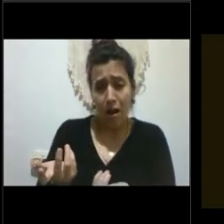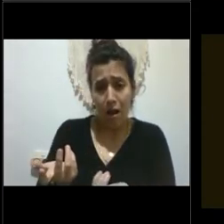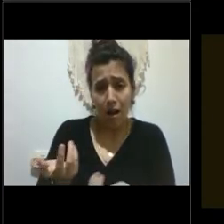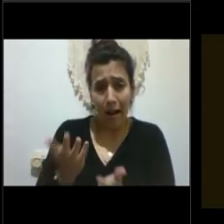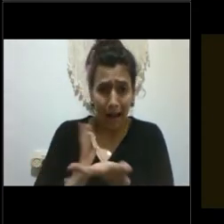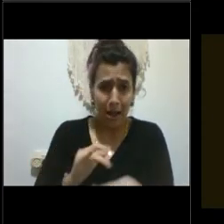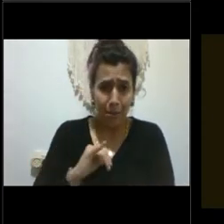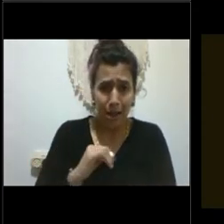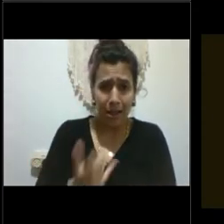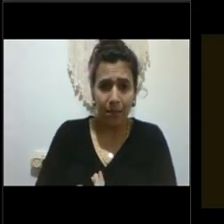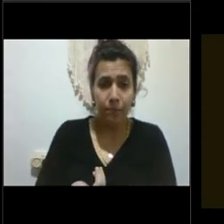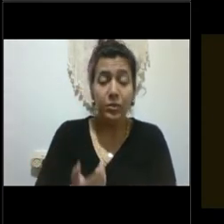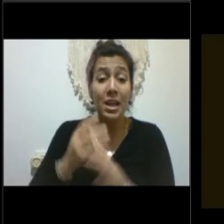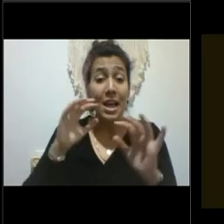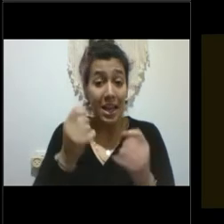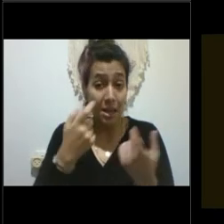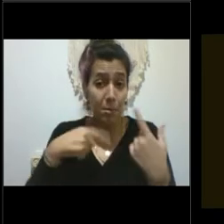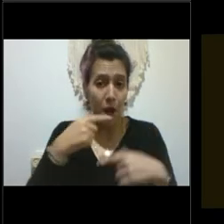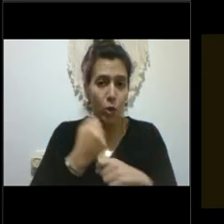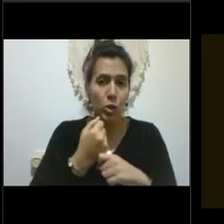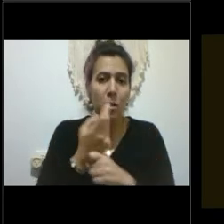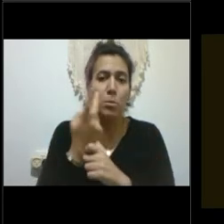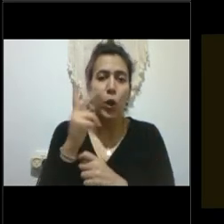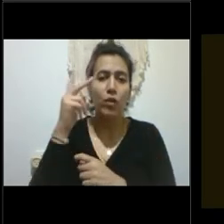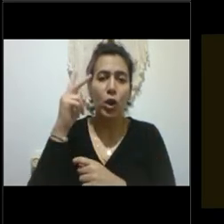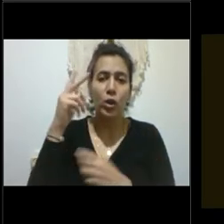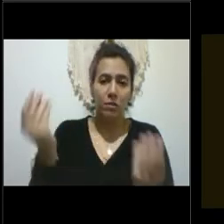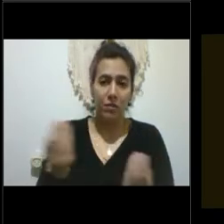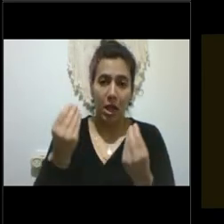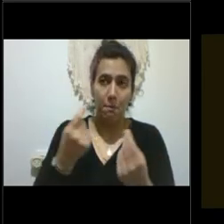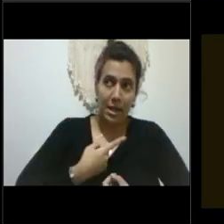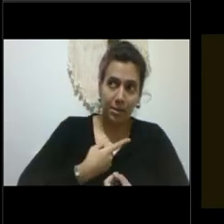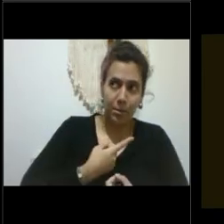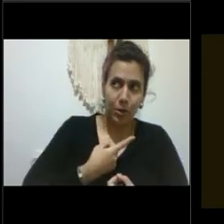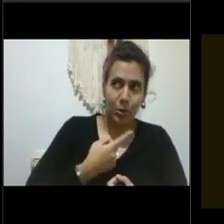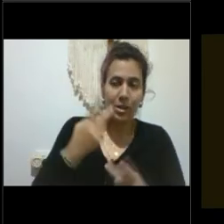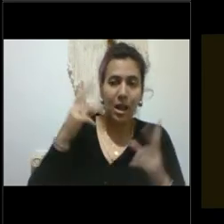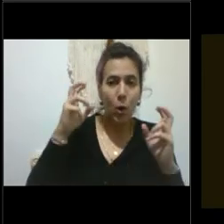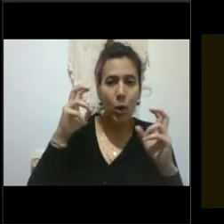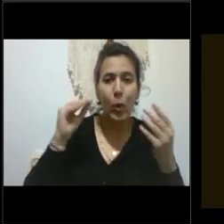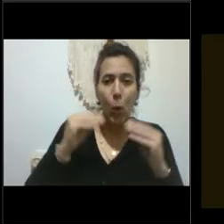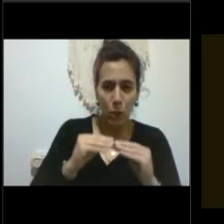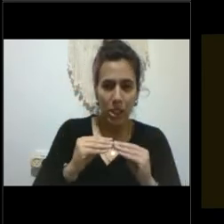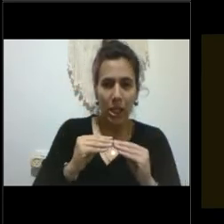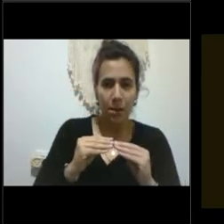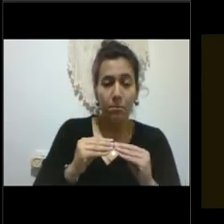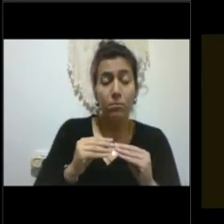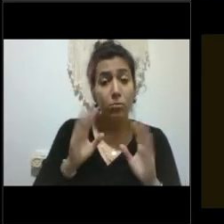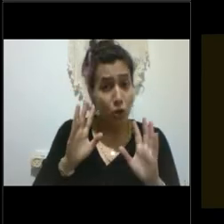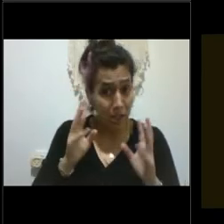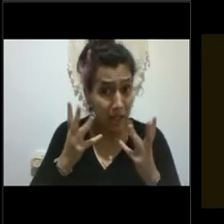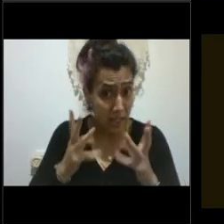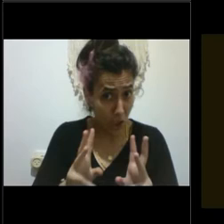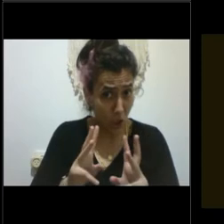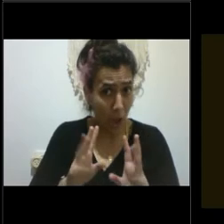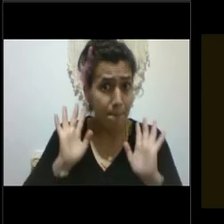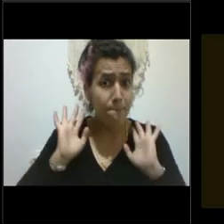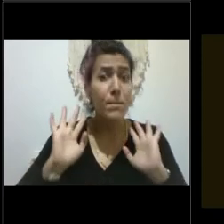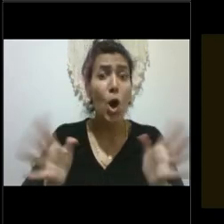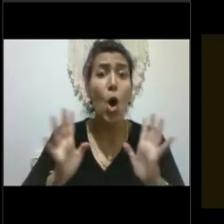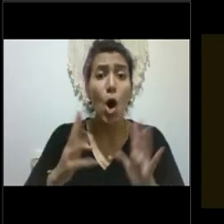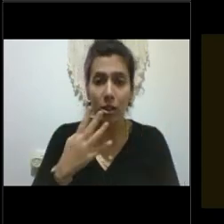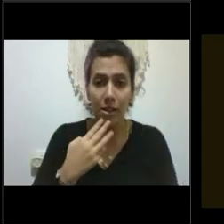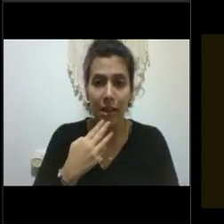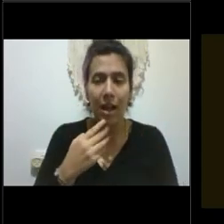בעצמנו, כביכול אנחנו חוסכים, שזה גם אגב גישה מאוד ישראלית, שרק הגעתי לארצות הברית, זה כל מה שחיפשתי כל הזמן,